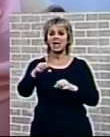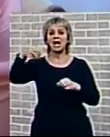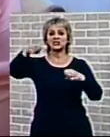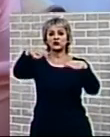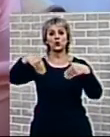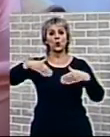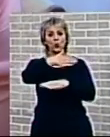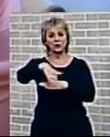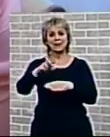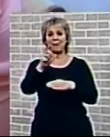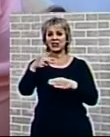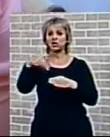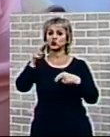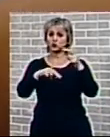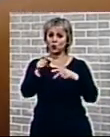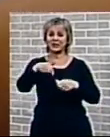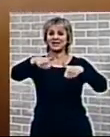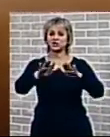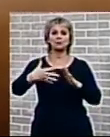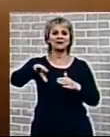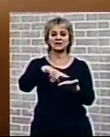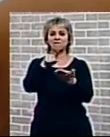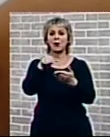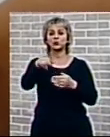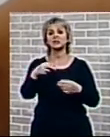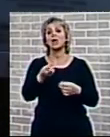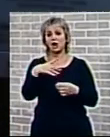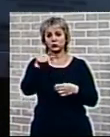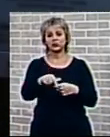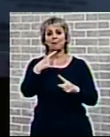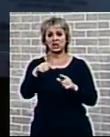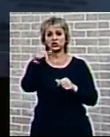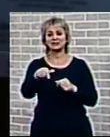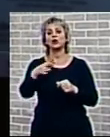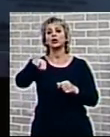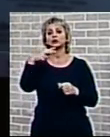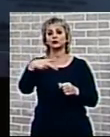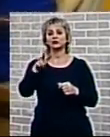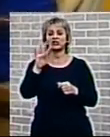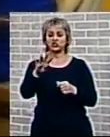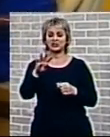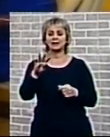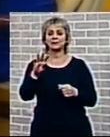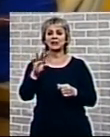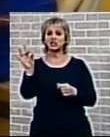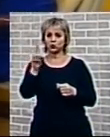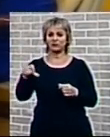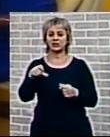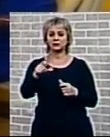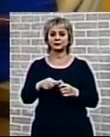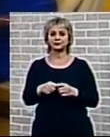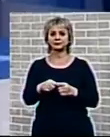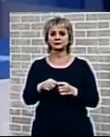освещения улицы на Болгарстрое. Решение по всем вопросам положительное. Мария Индрикова, Станислав Фоменко, Дон-24,